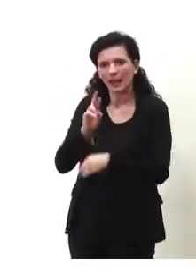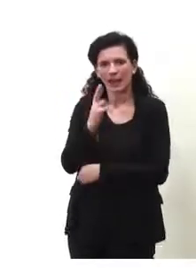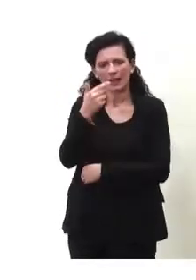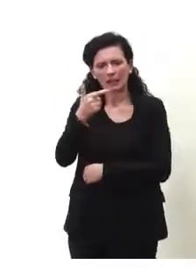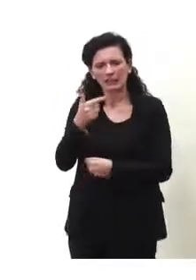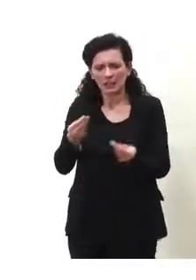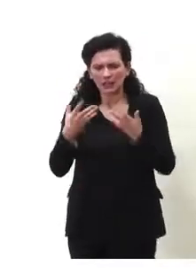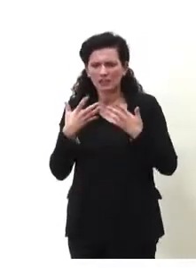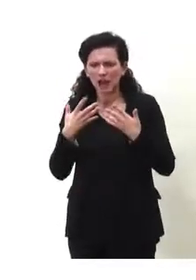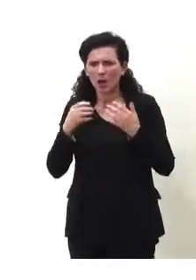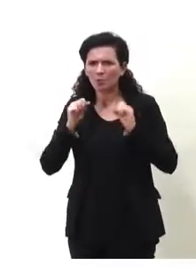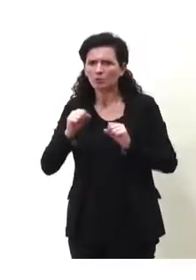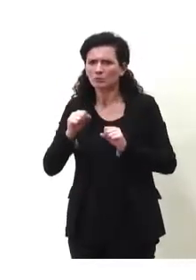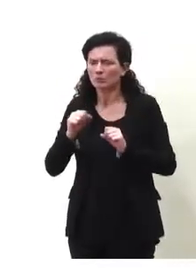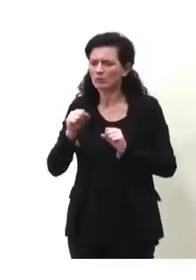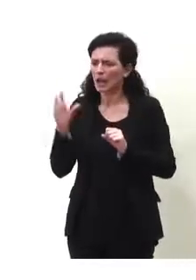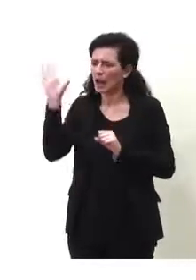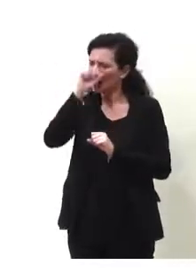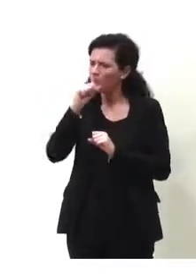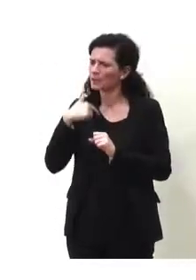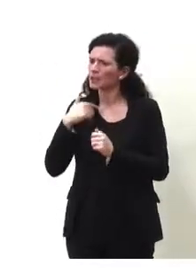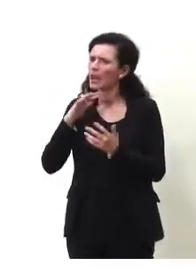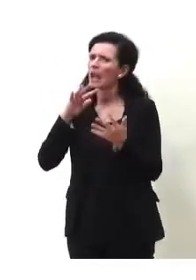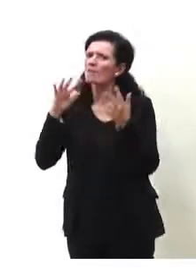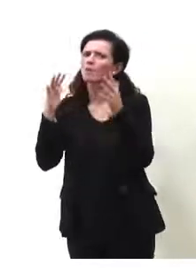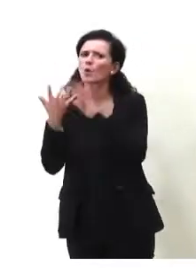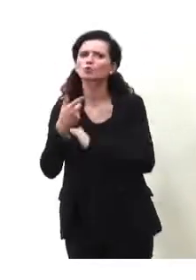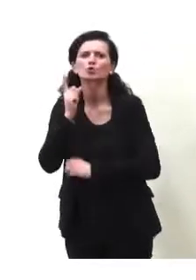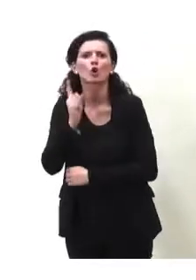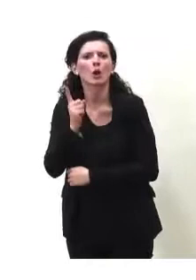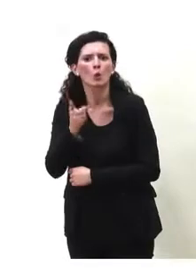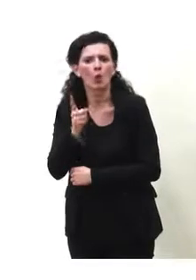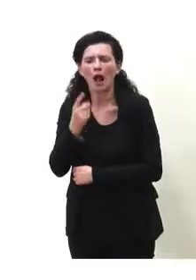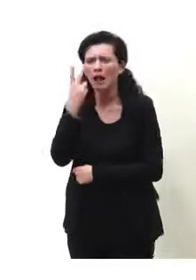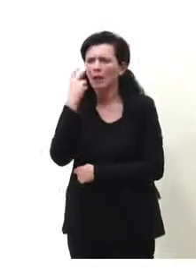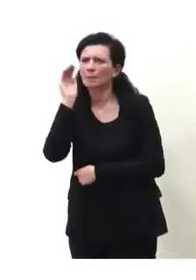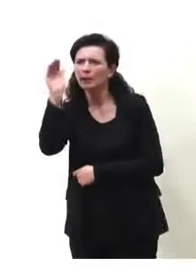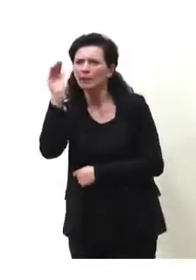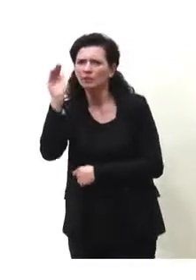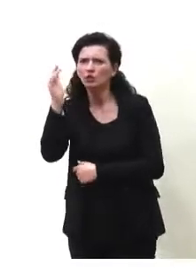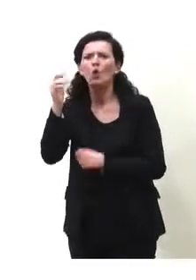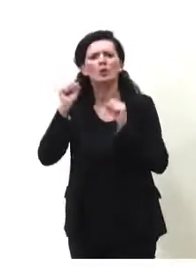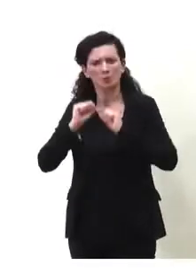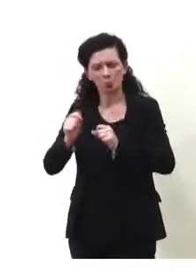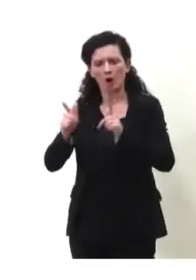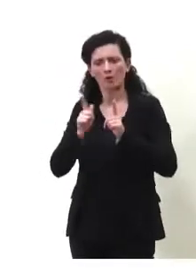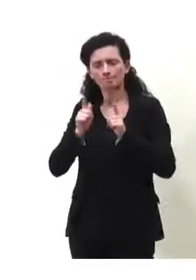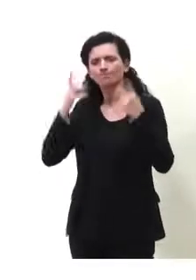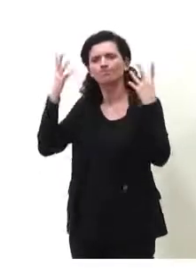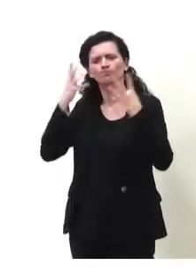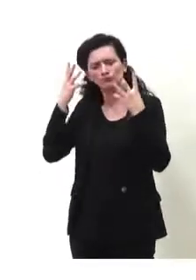fare pianificazione, di capire dove stiamo andando. Le proiezioni sono molto ragionevoli.